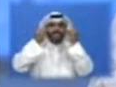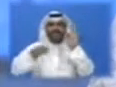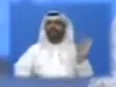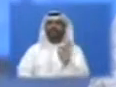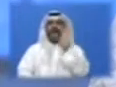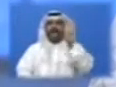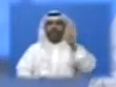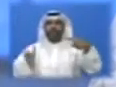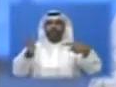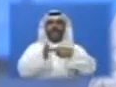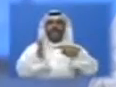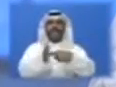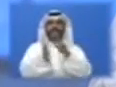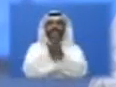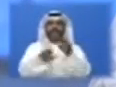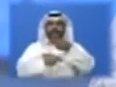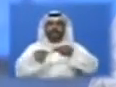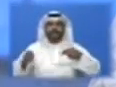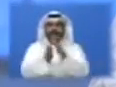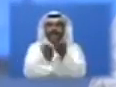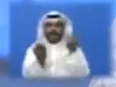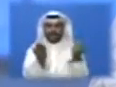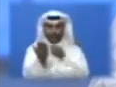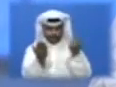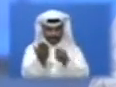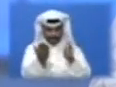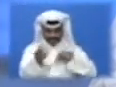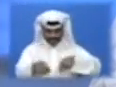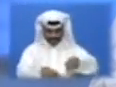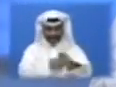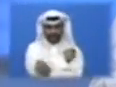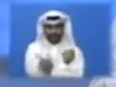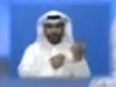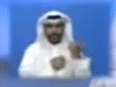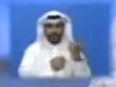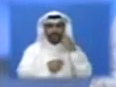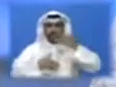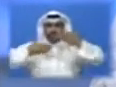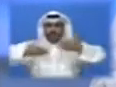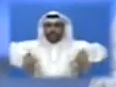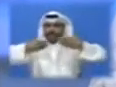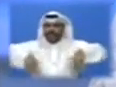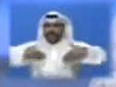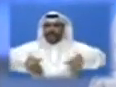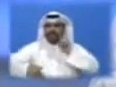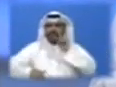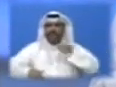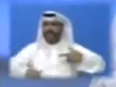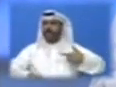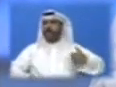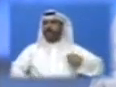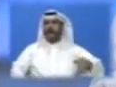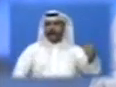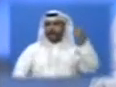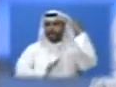في إطار نشاطاتها الثقافية والاجتماعية، نظمت كلية الآداب في جامعة الكويت فعاليات أسبوع ذوي الاحتياجات الخاصة